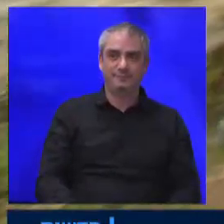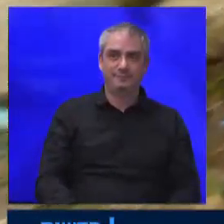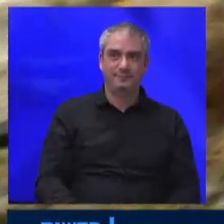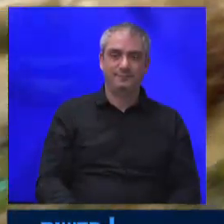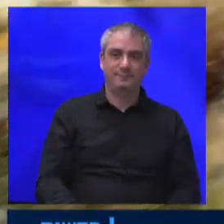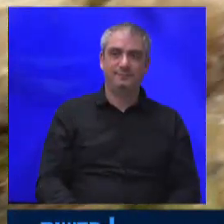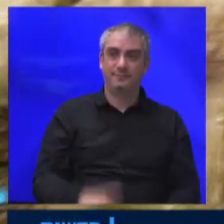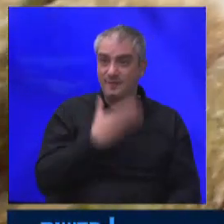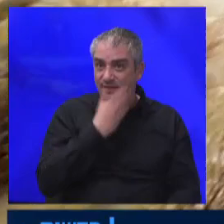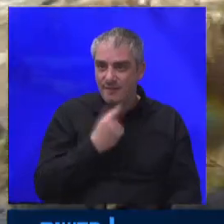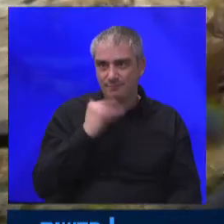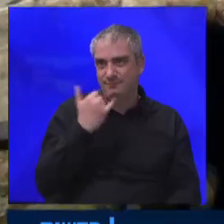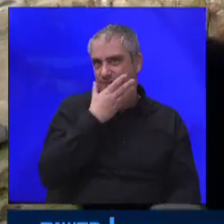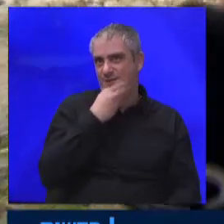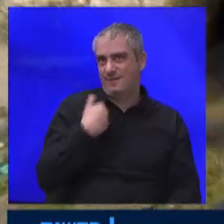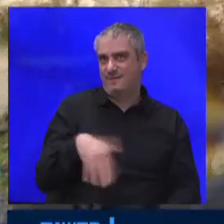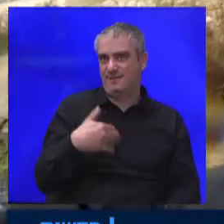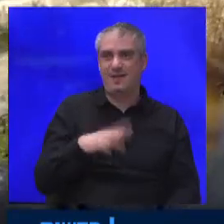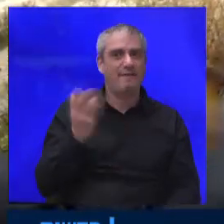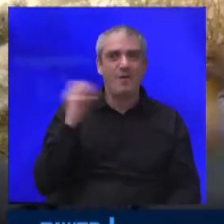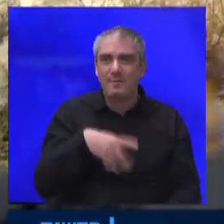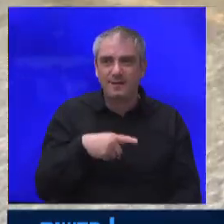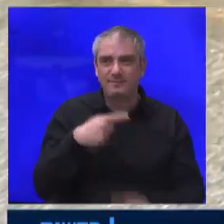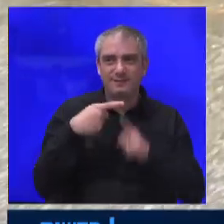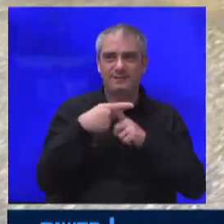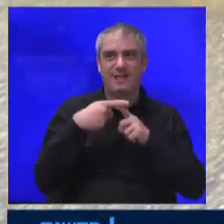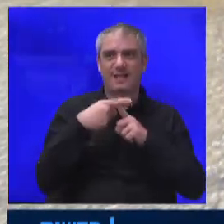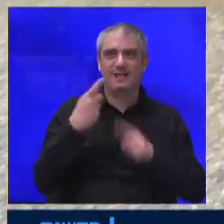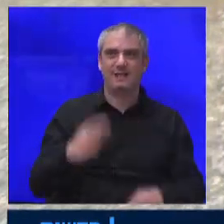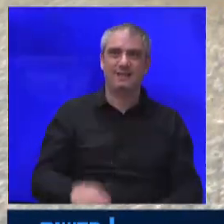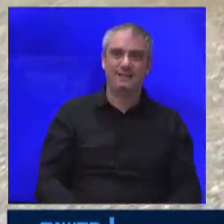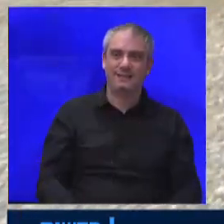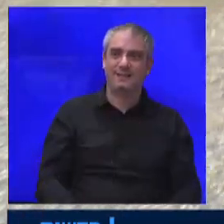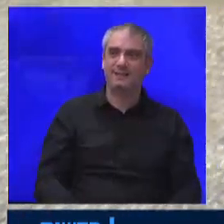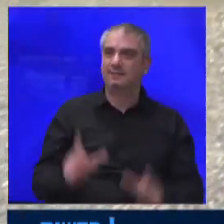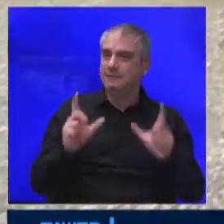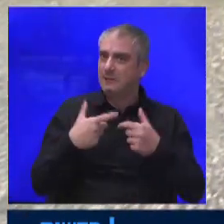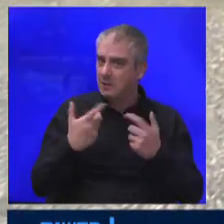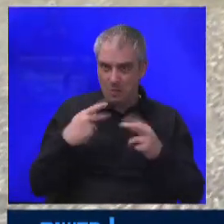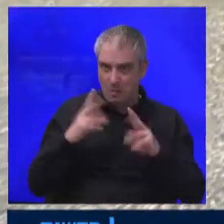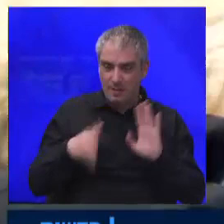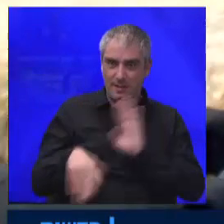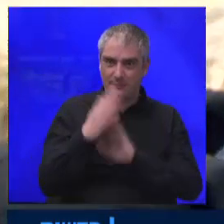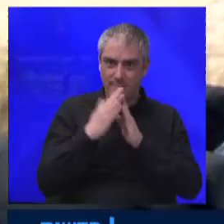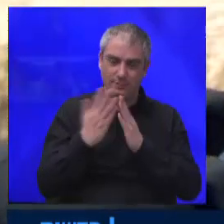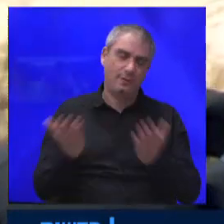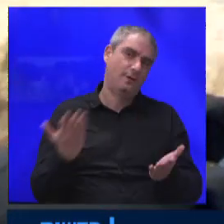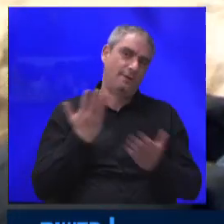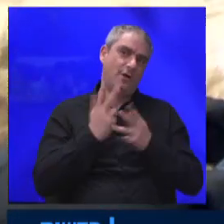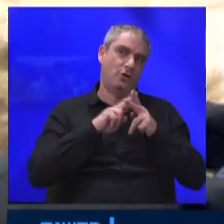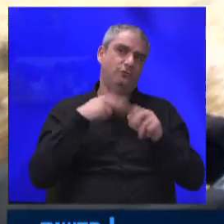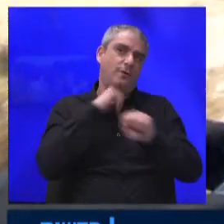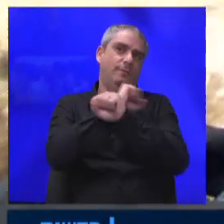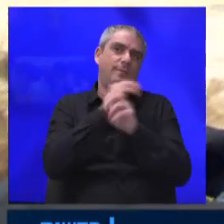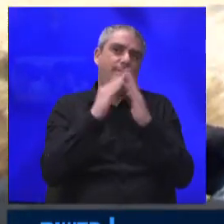יפה? כן, בטח זה יפה. איפה באתם? מסכנין. מסכנין. נגיד סגר וזה, לא פחדתם לצאת? יש חודשיים ואנחנו